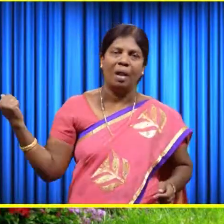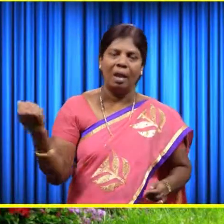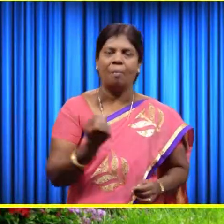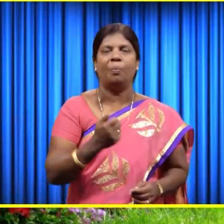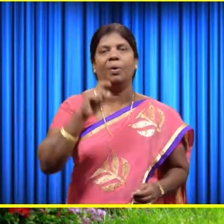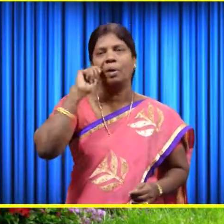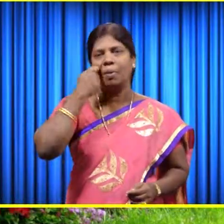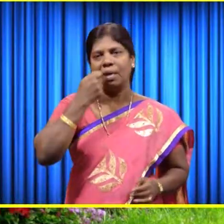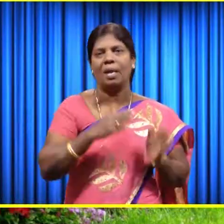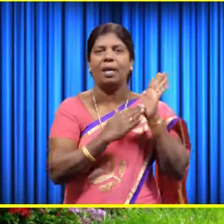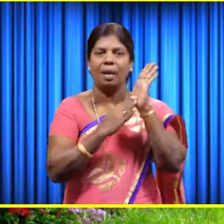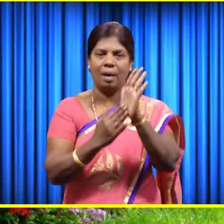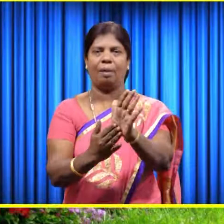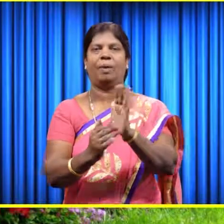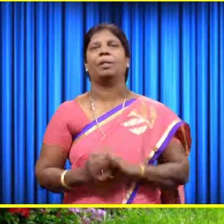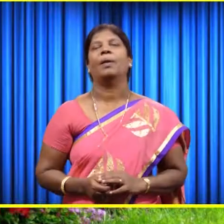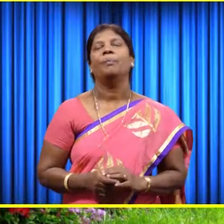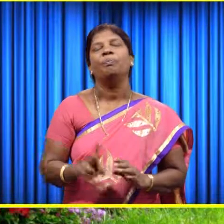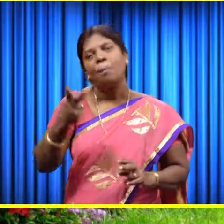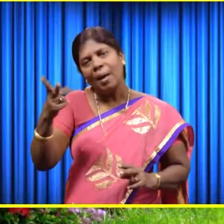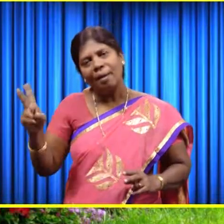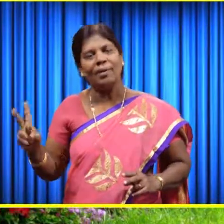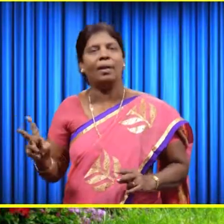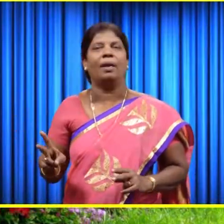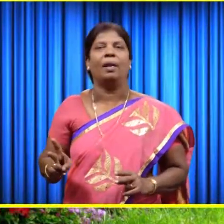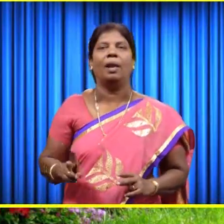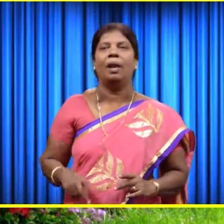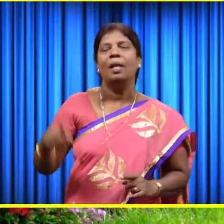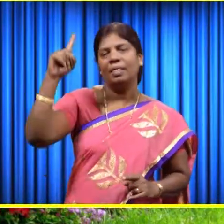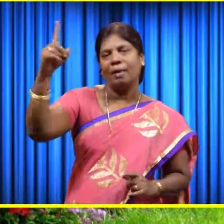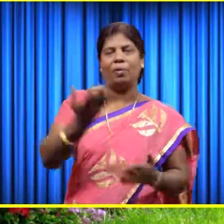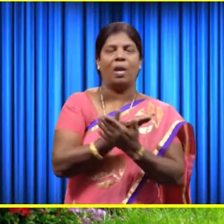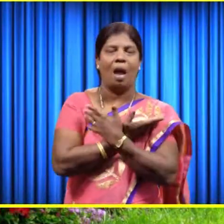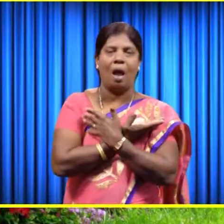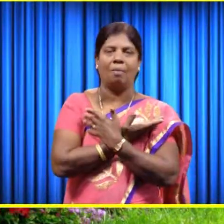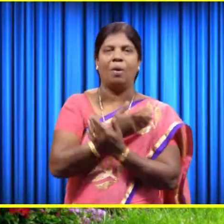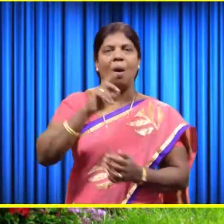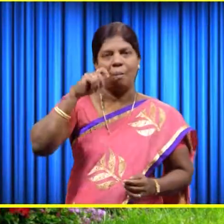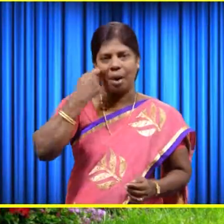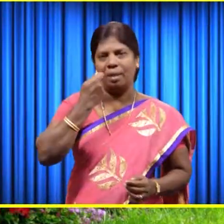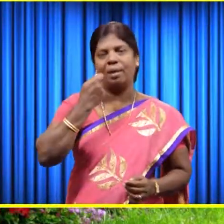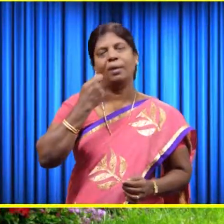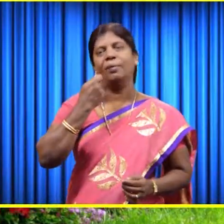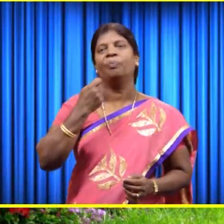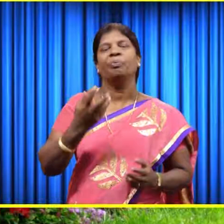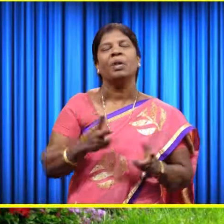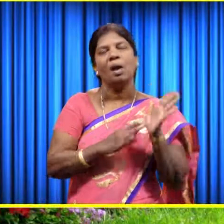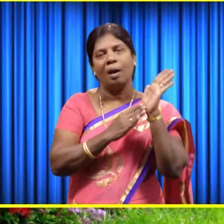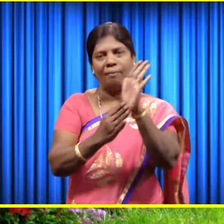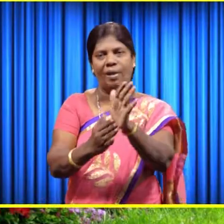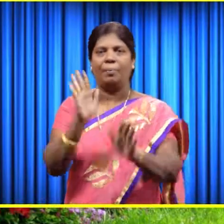மனிதனுக்கு வெளிப்படுத்தப்பட்டது? பல விதங்களிலே கடவுளுடைய அன்பு மனிதனுக்கு